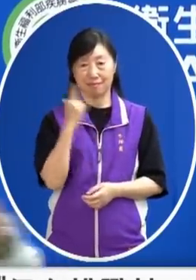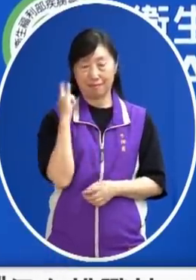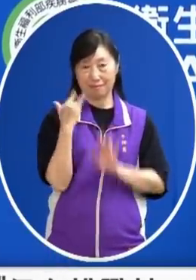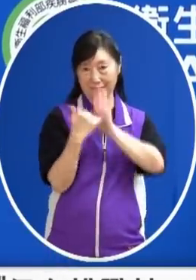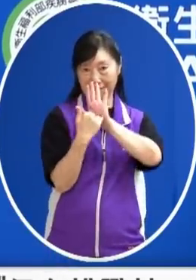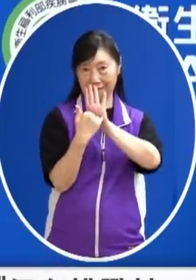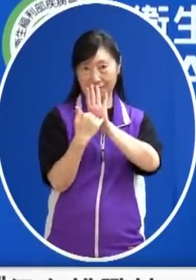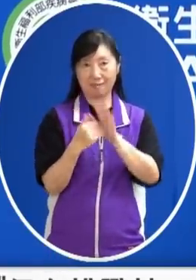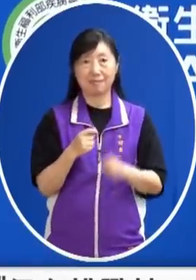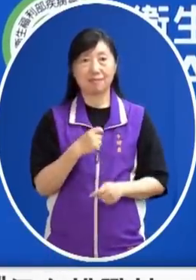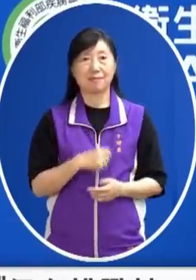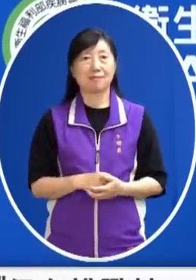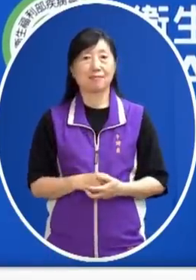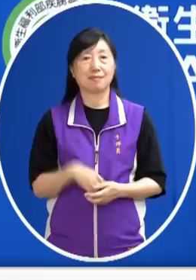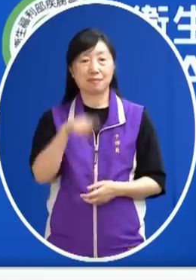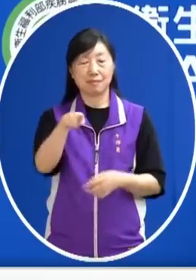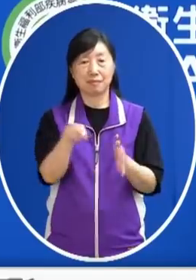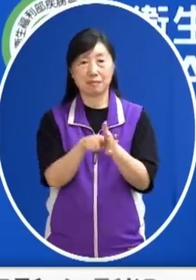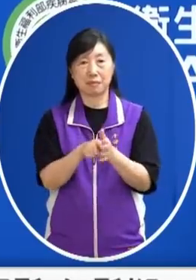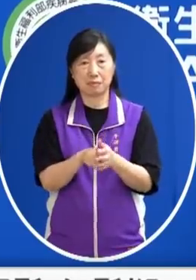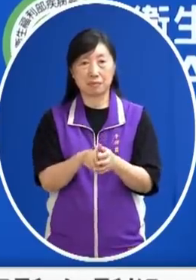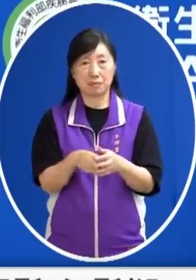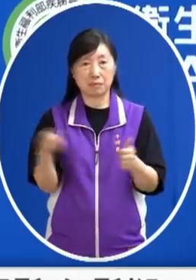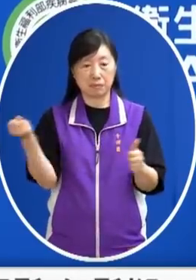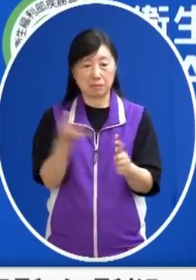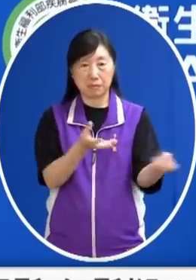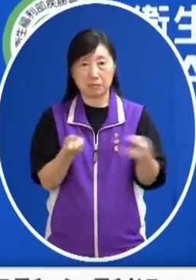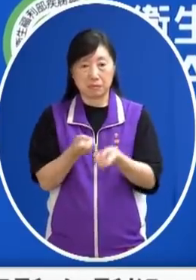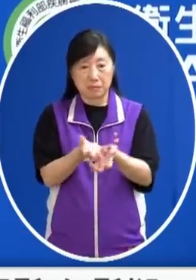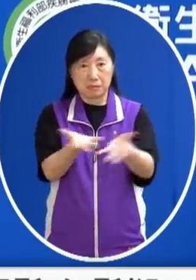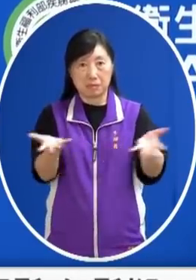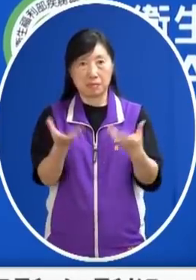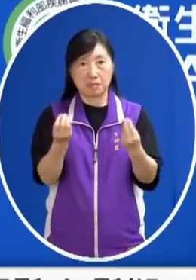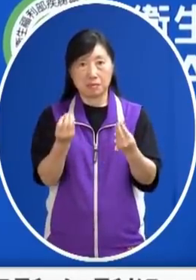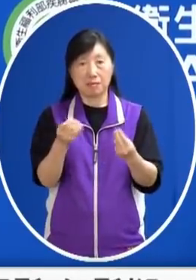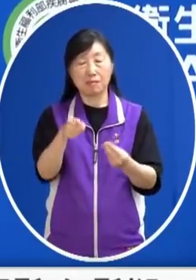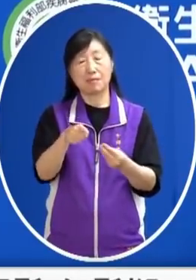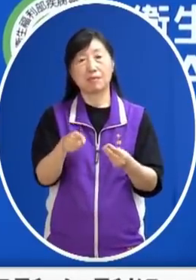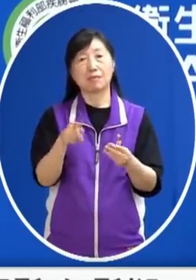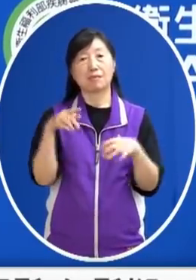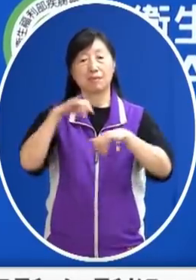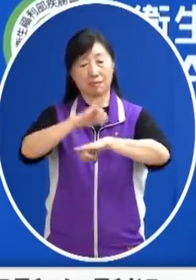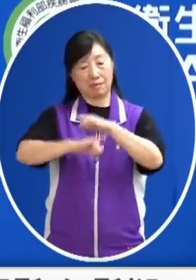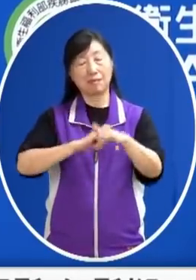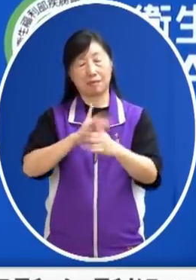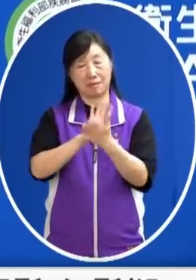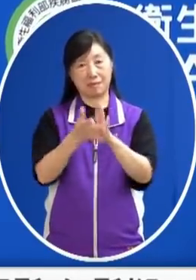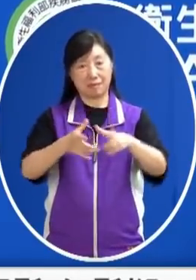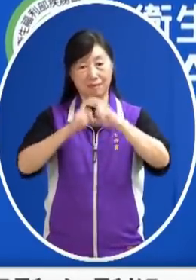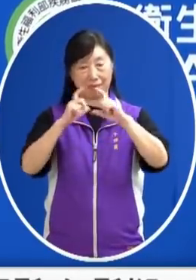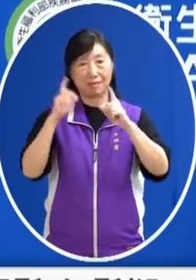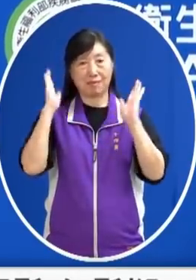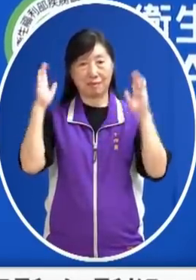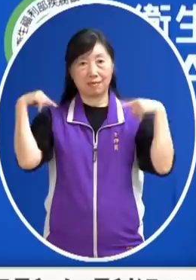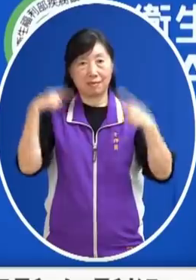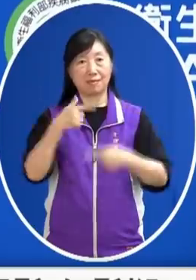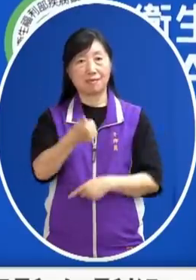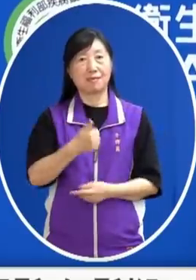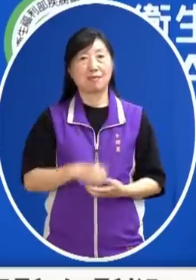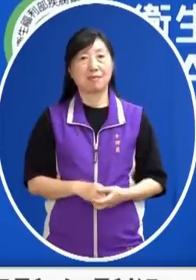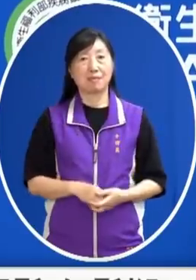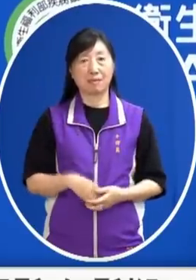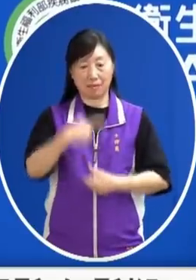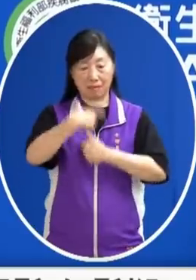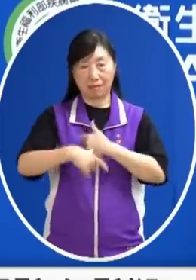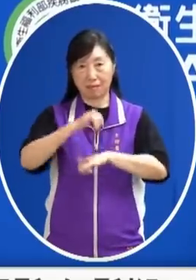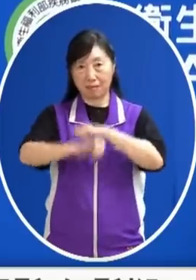那也没有大规模的传播，那生活就正常了。所以我要看 个人的这个生活的这样的一个习惯是不是能